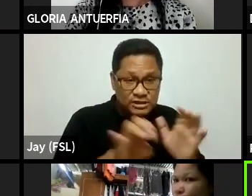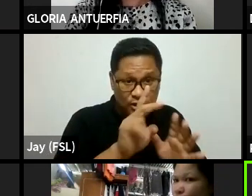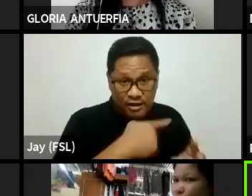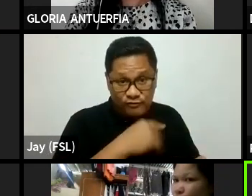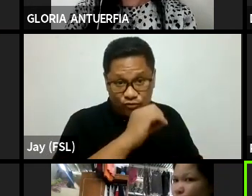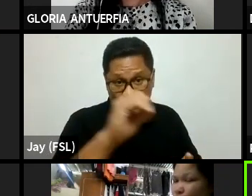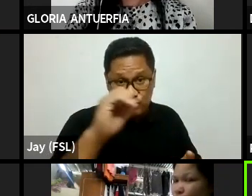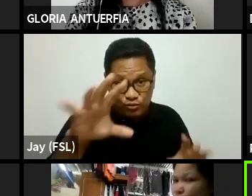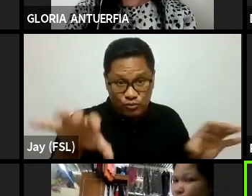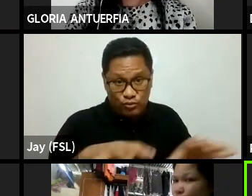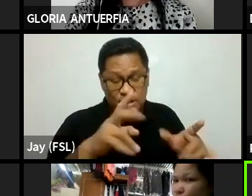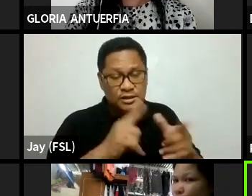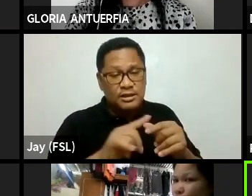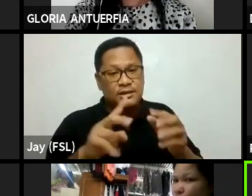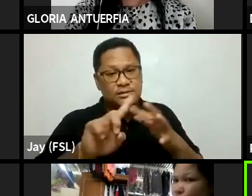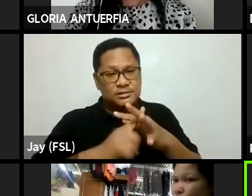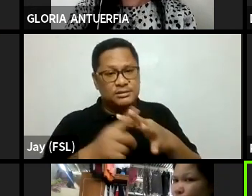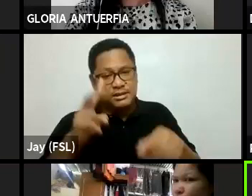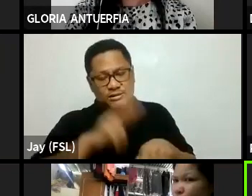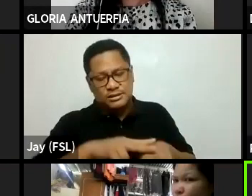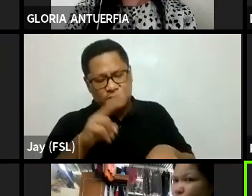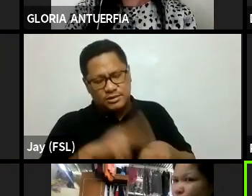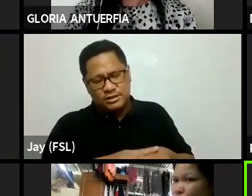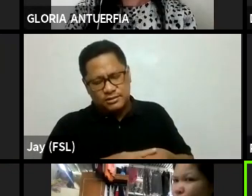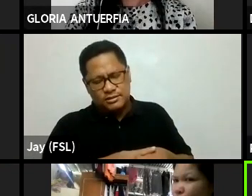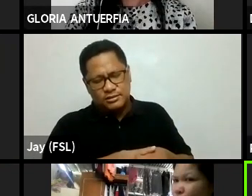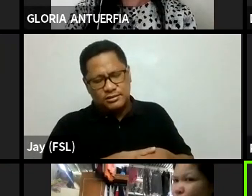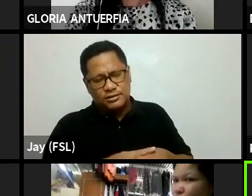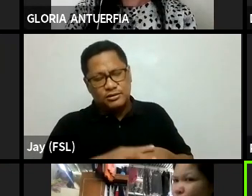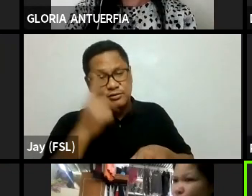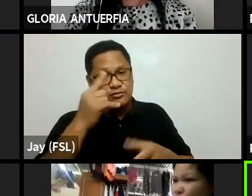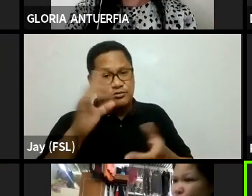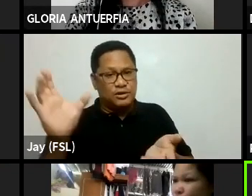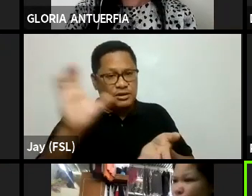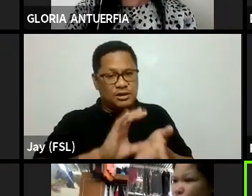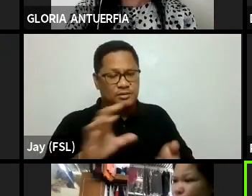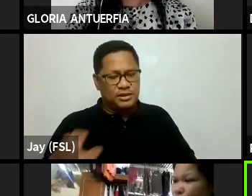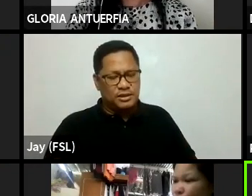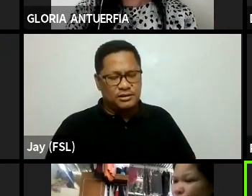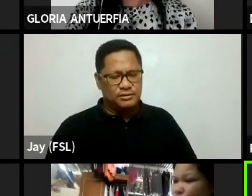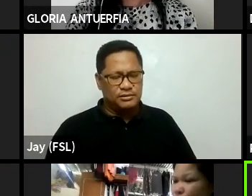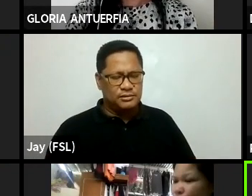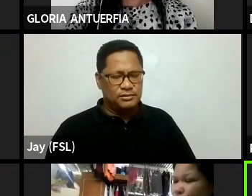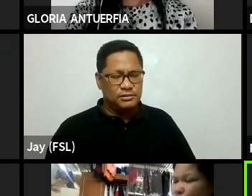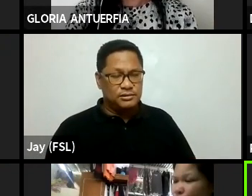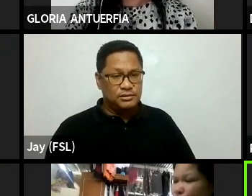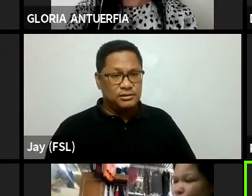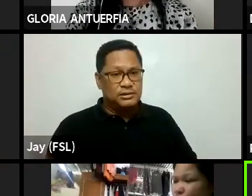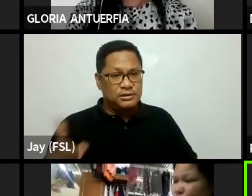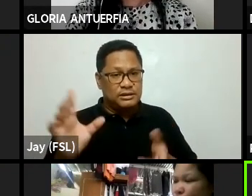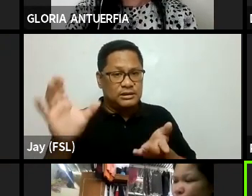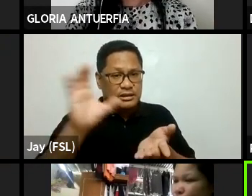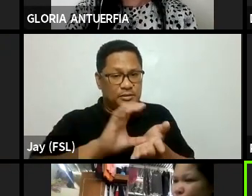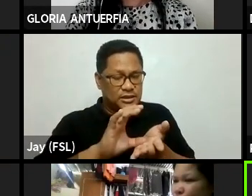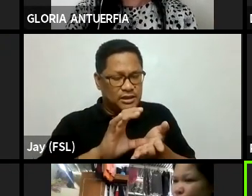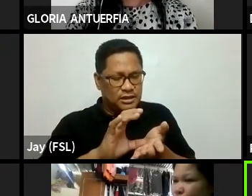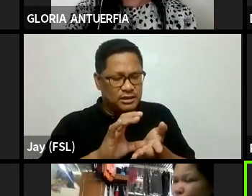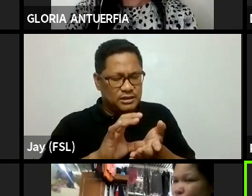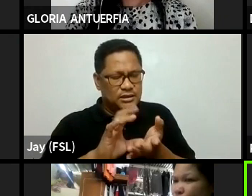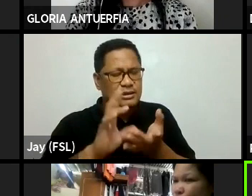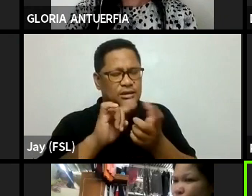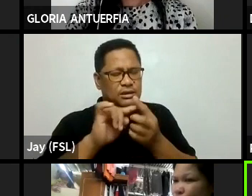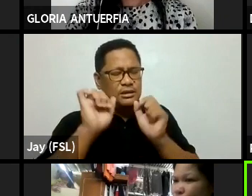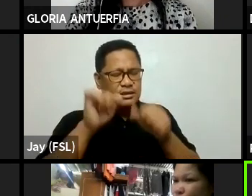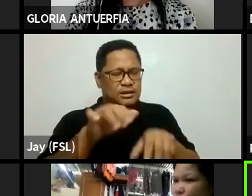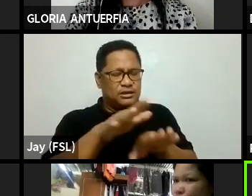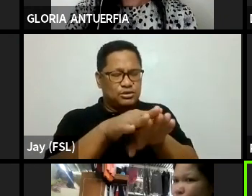you can start saving. You can start saving for capital. Okay, while you're saving capital, you can slowly start